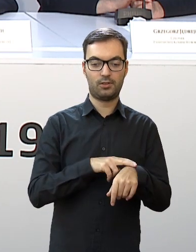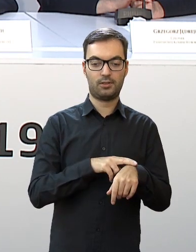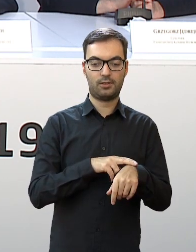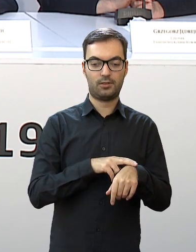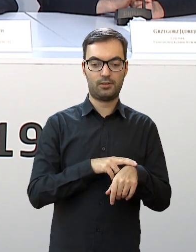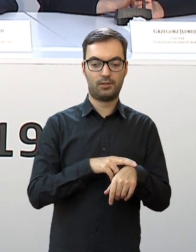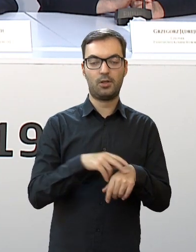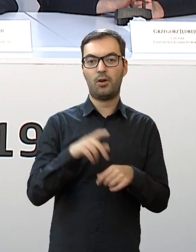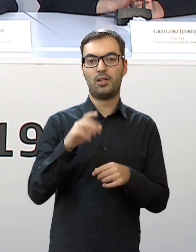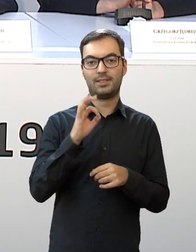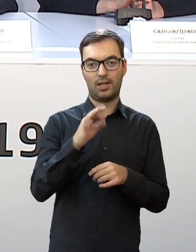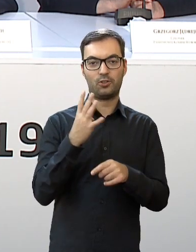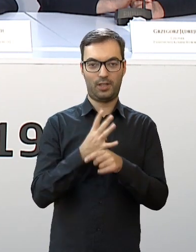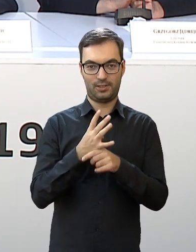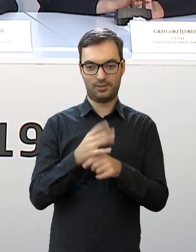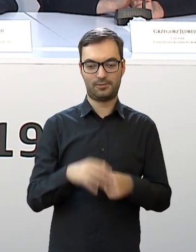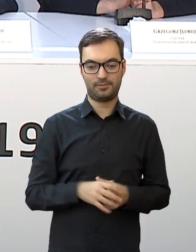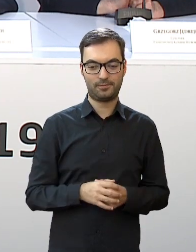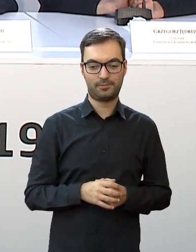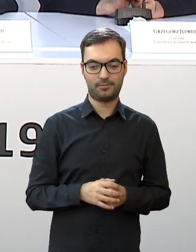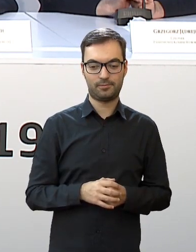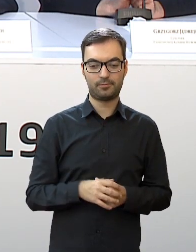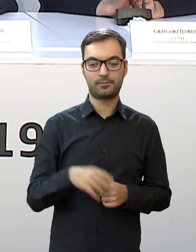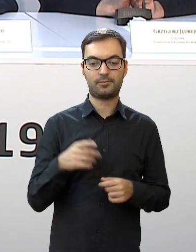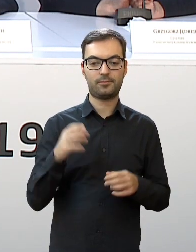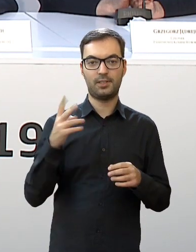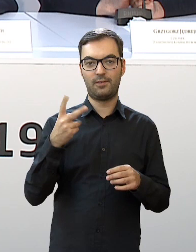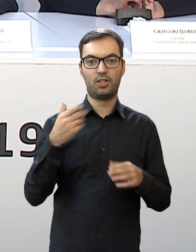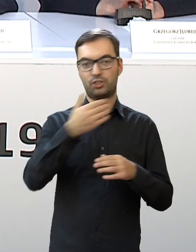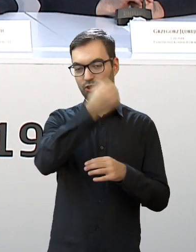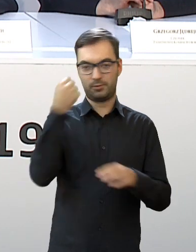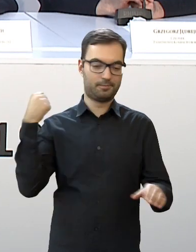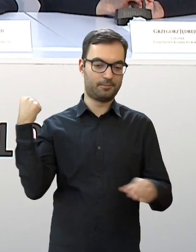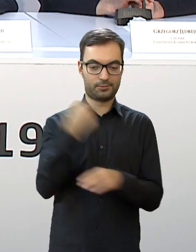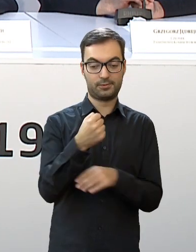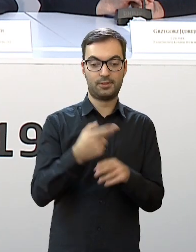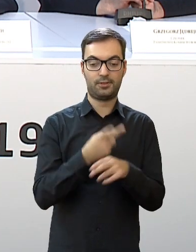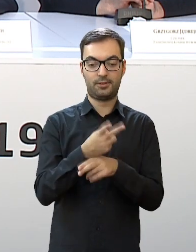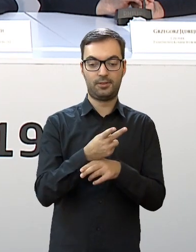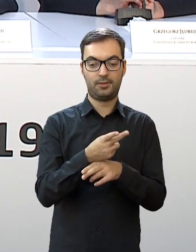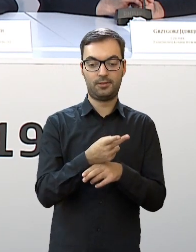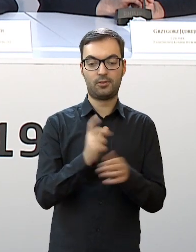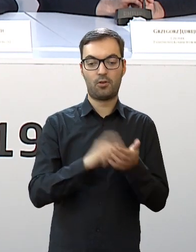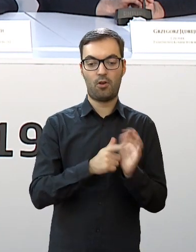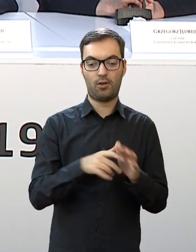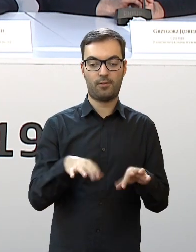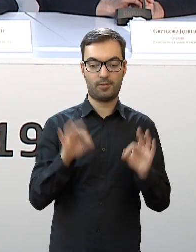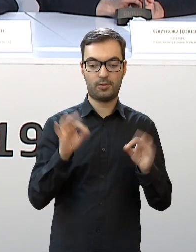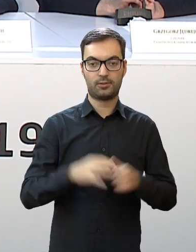,40 w Łodzi sprawca wybił dwie szyby w drzwiach wejściowych do lokalu